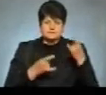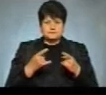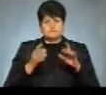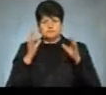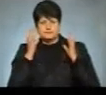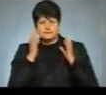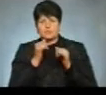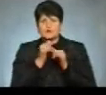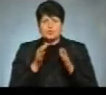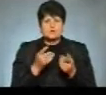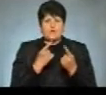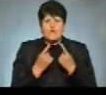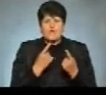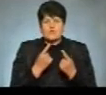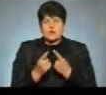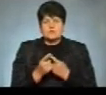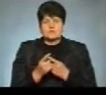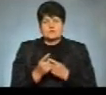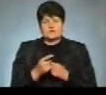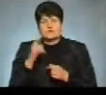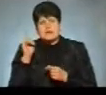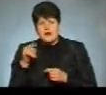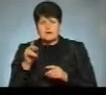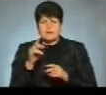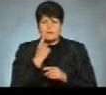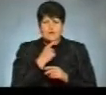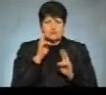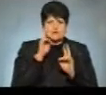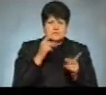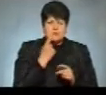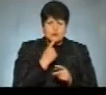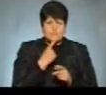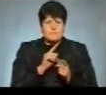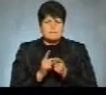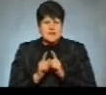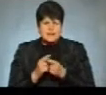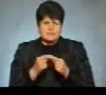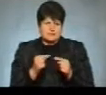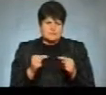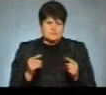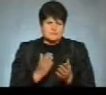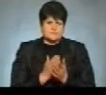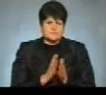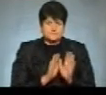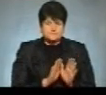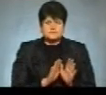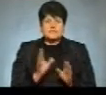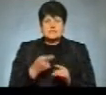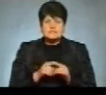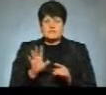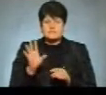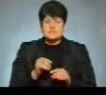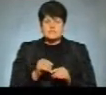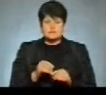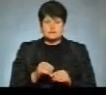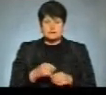буде говорити, що там він знає мову чи не знає мову. Переклад і інші речі там як є. Ну, ті всі лякалки,